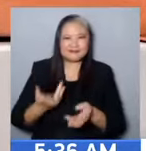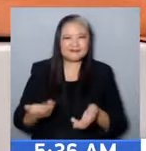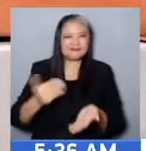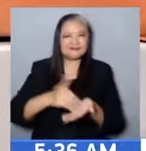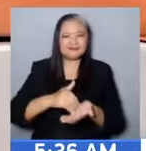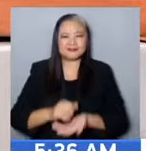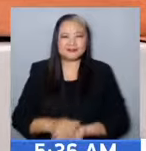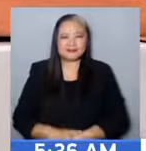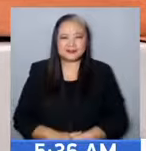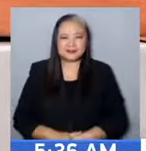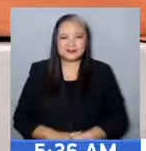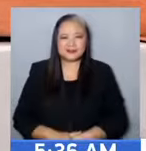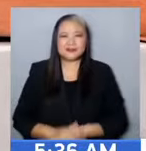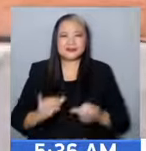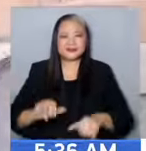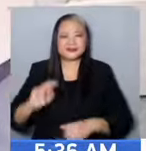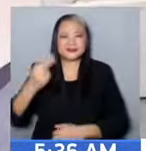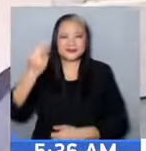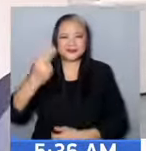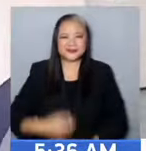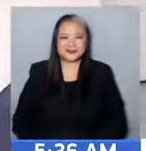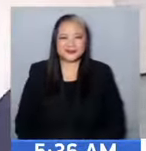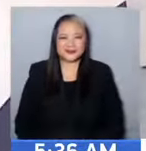Magbabalik pa unang hirin.